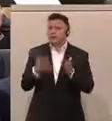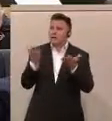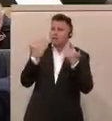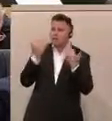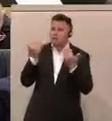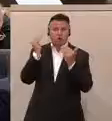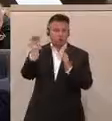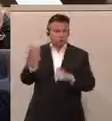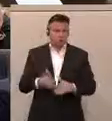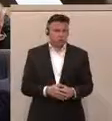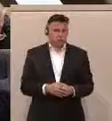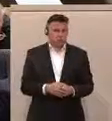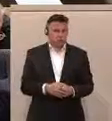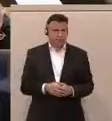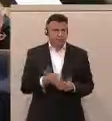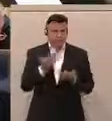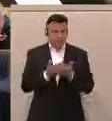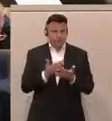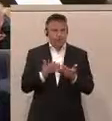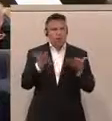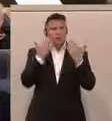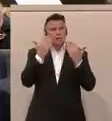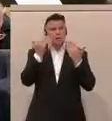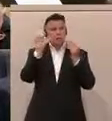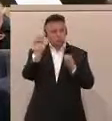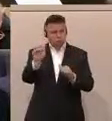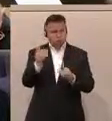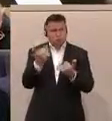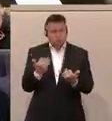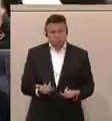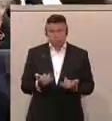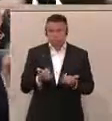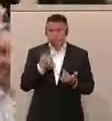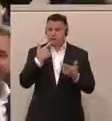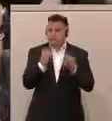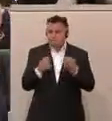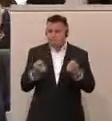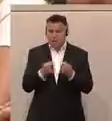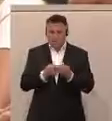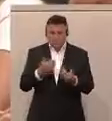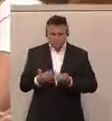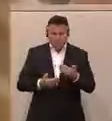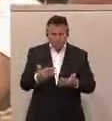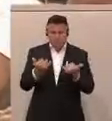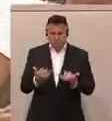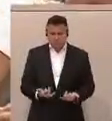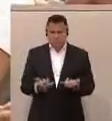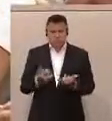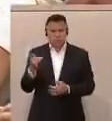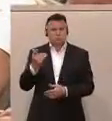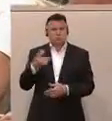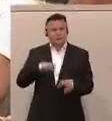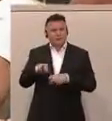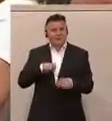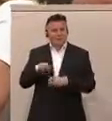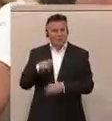Klimaschutz. Wir wissen, dass im Zusammenhang mit dem Klimaschutz die aktuellen Maßnahmen, so wie sie jetzt vorliegen und von der alten